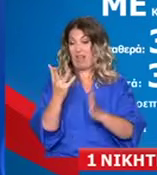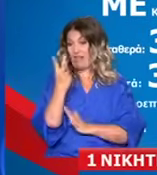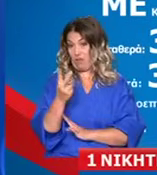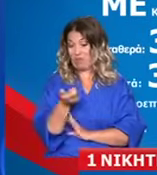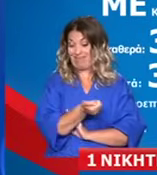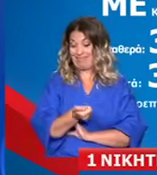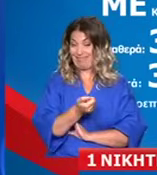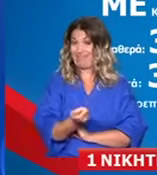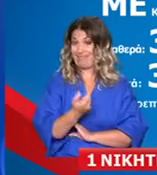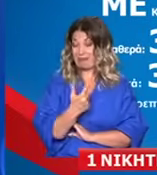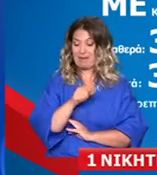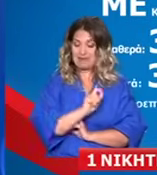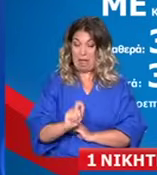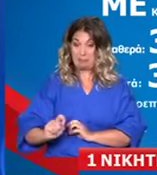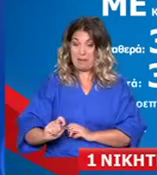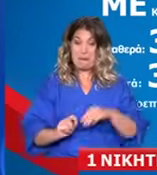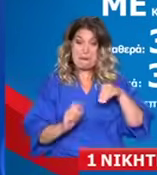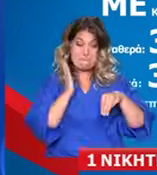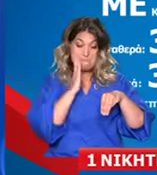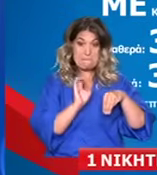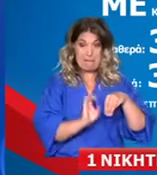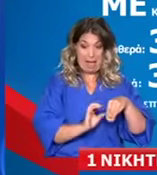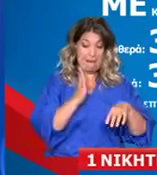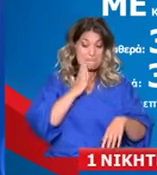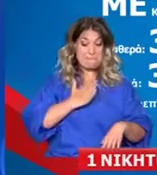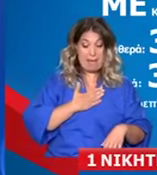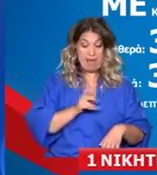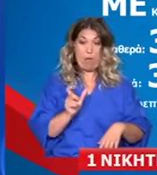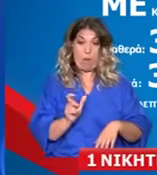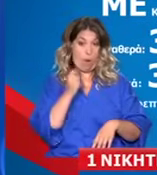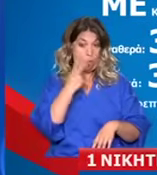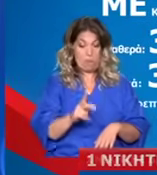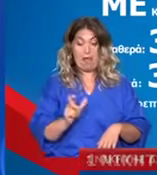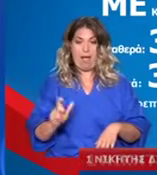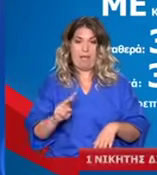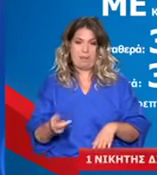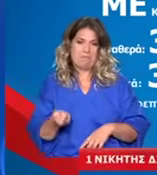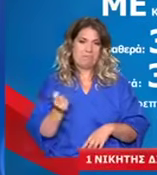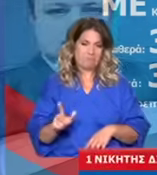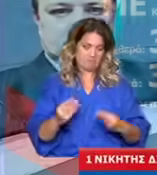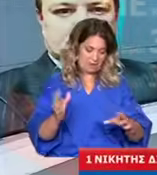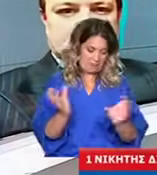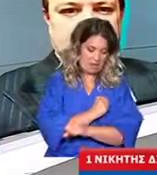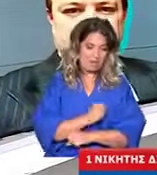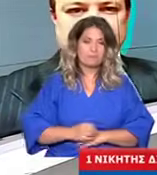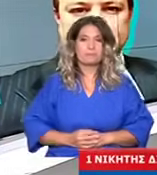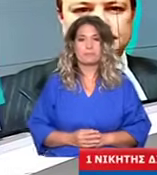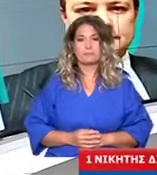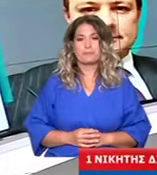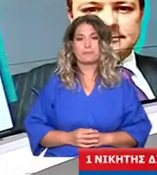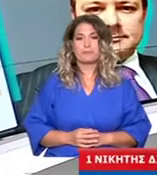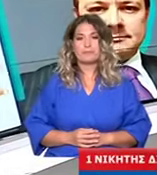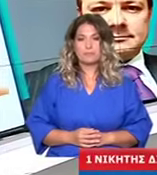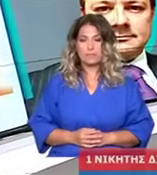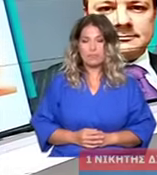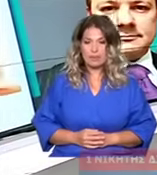19200, όπου γράφετε το ονοματεπώνυμό σας με το μη ε μπροστά. Κάθε συμμετοχή ξεχωριστή μπαίνει και στις δύο κληρώσεις. Λοιπόν, να